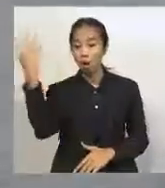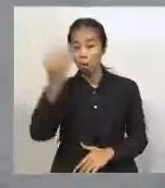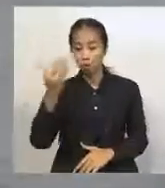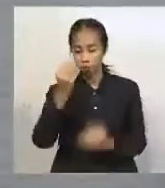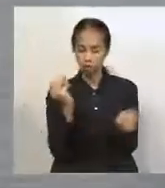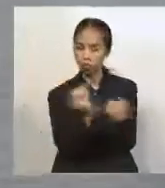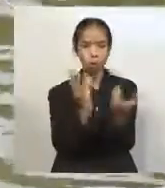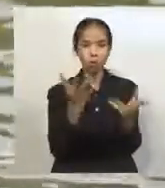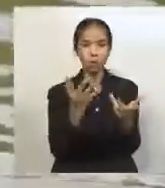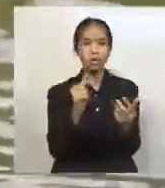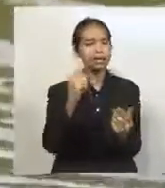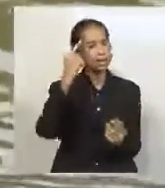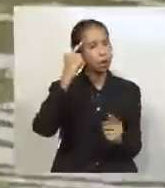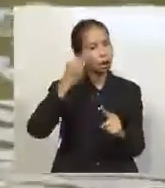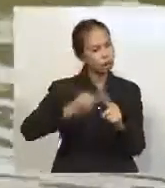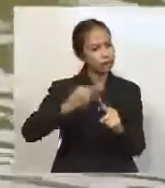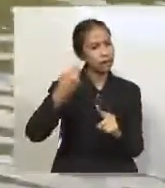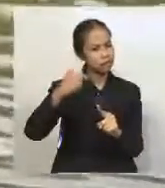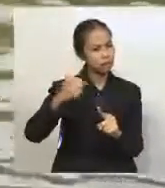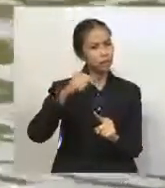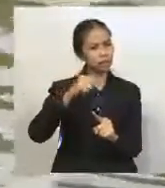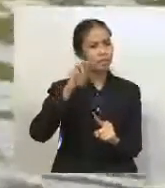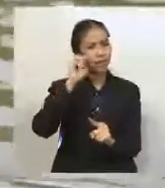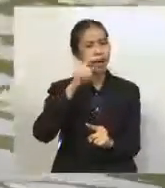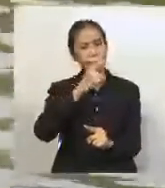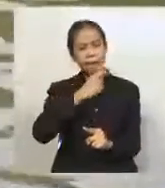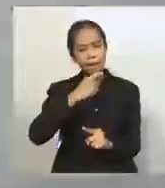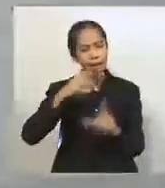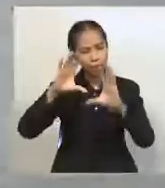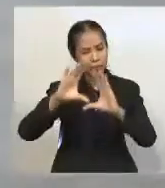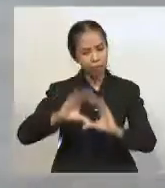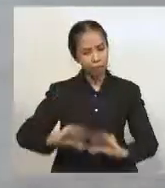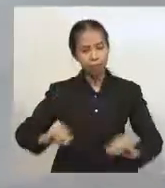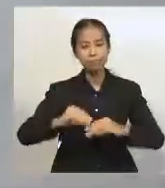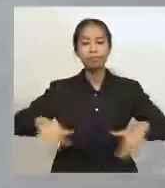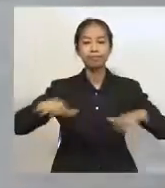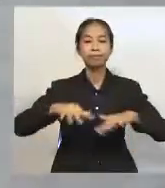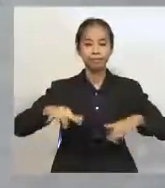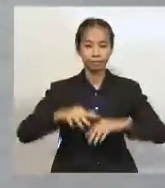ก็คาดว่าภายในเดือนตุลาคมนี้น้ำจะแห้งเข้าสู่ภาวะปกติแล้ว